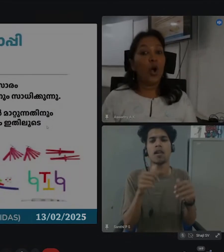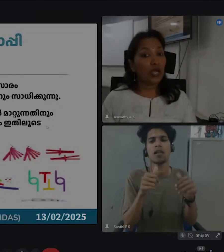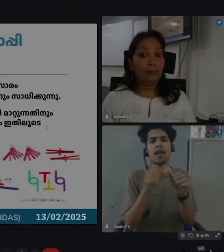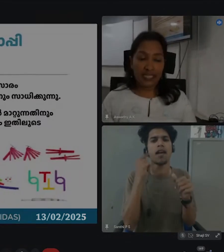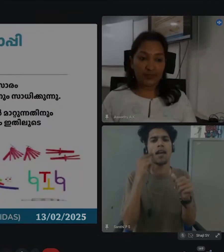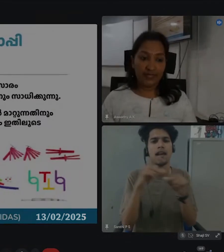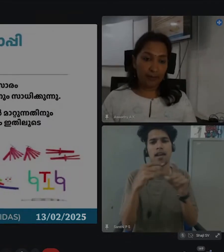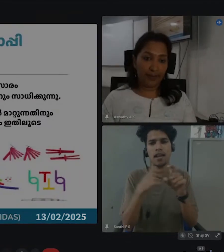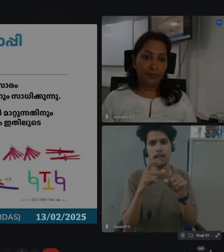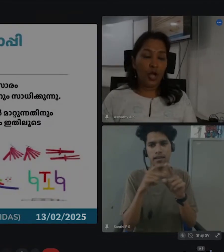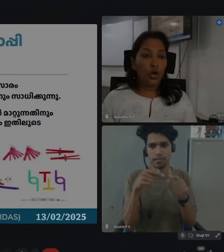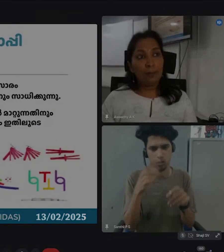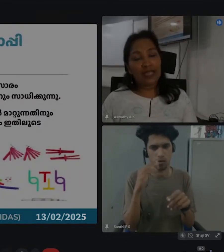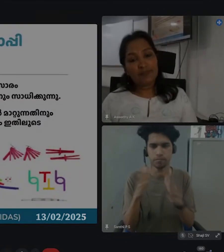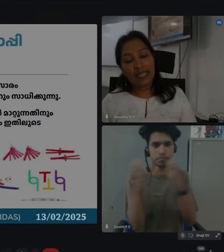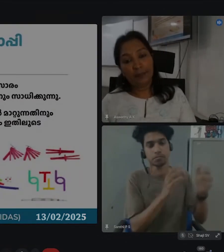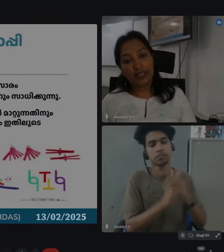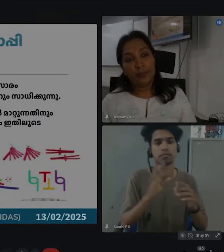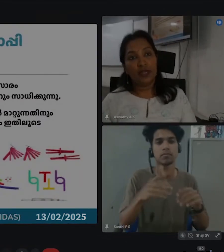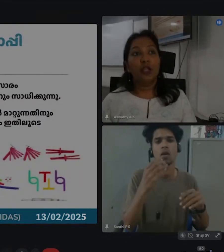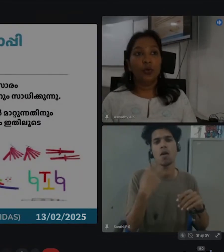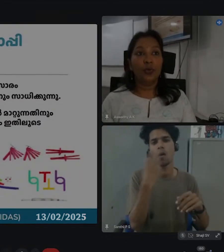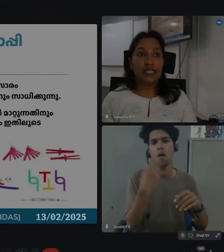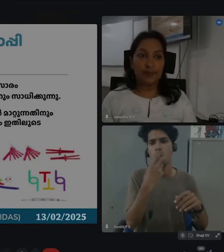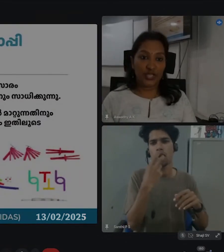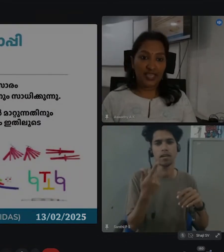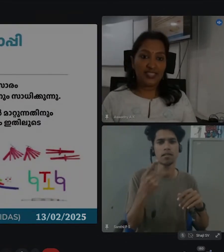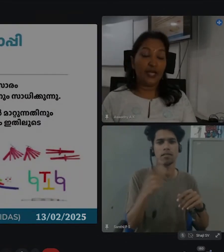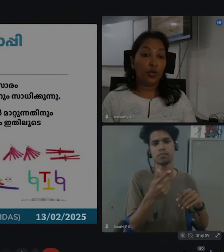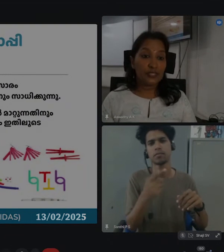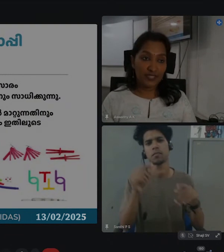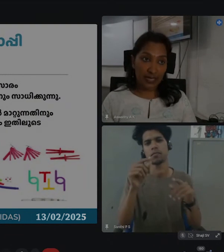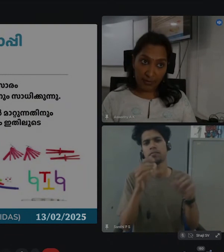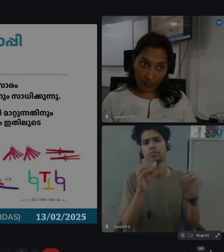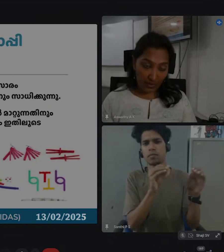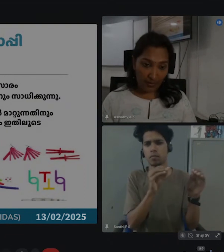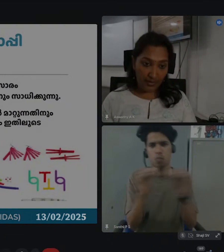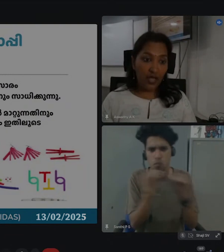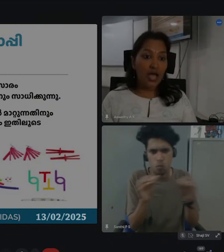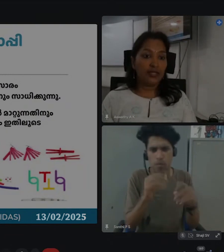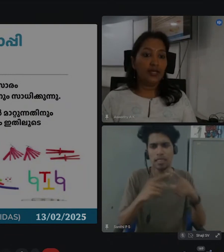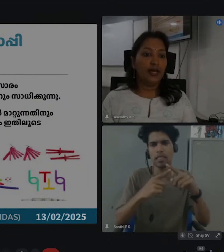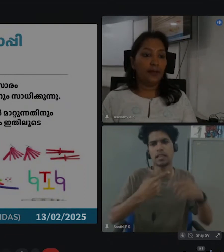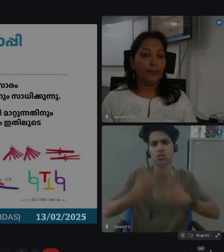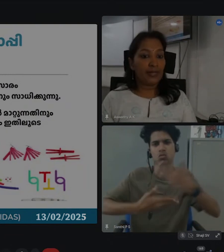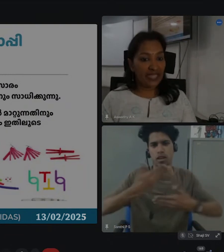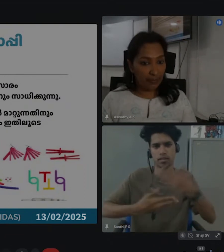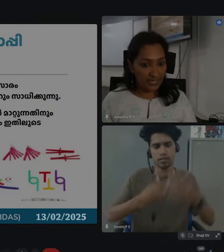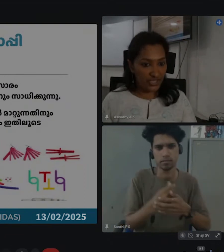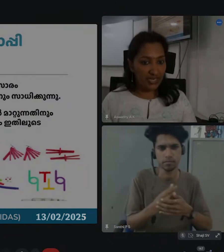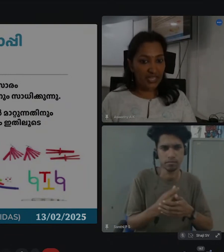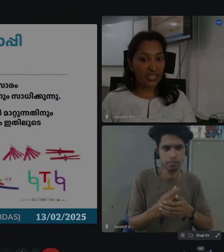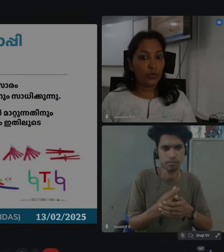അടുത്തതായി ഓറൽ പ്ലേസ്മെന്റ് തെറപ്പി. ഓറൽ പ്ലേസ്മെന്റ് തെറപ്പി എന്ന് പറഞ്ഞാൽ ഒരു സ്പെഷ്യലൈസ്ഡ് ആയിട്ടുള്ള ഒരു സ്പീച്ച് തെറപ്പി പ്രോഗ്രാം ആണ്. അത്